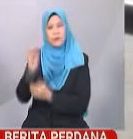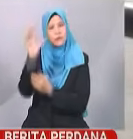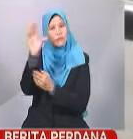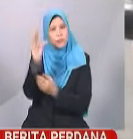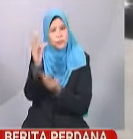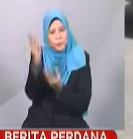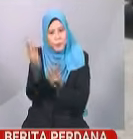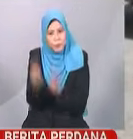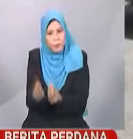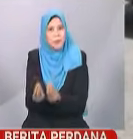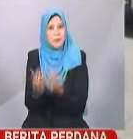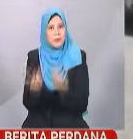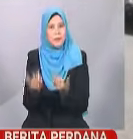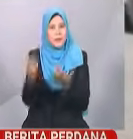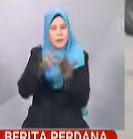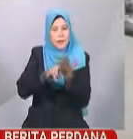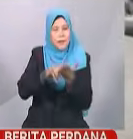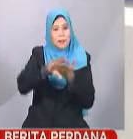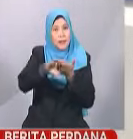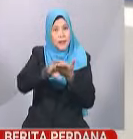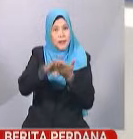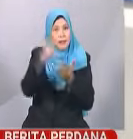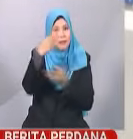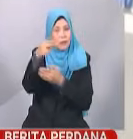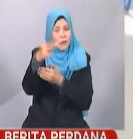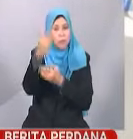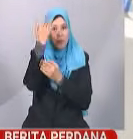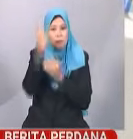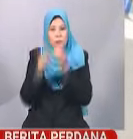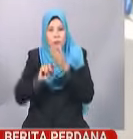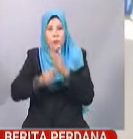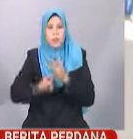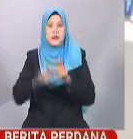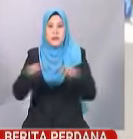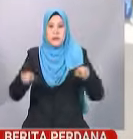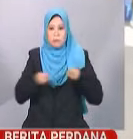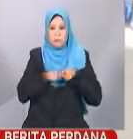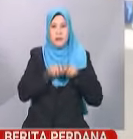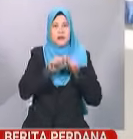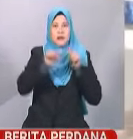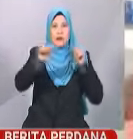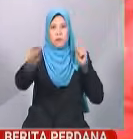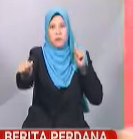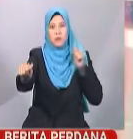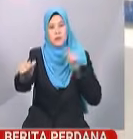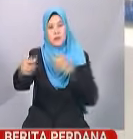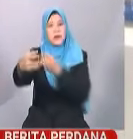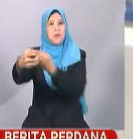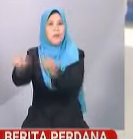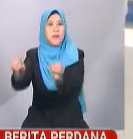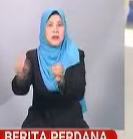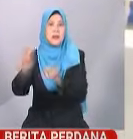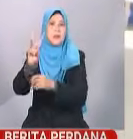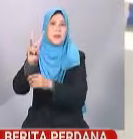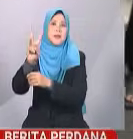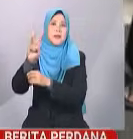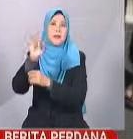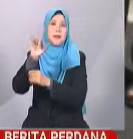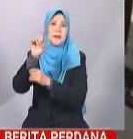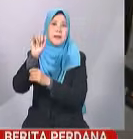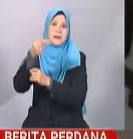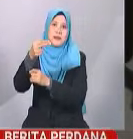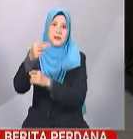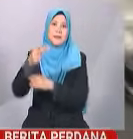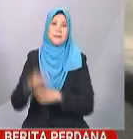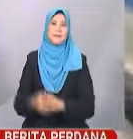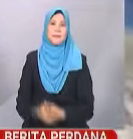yang berdaftar bagi mendapatkan kad hijau berpunca daripada masalah lokasi mereka yang jauh dari pejabat wilayah.